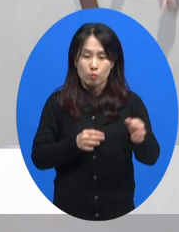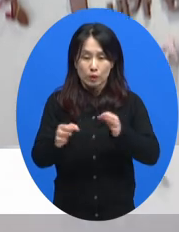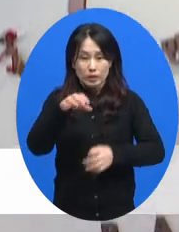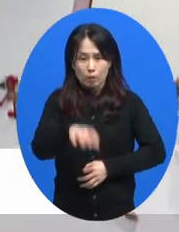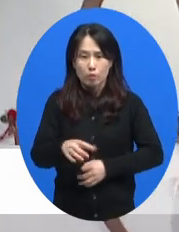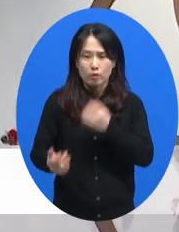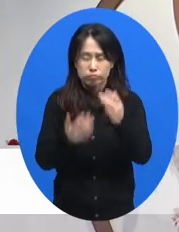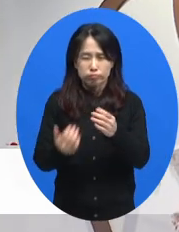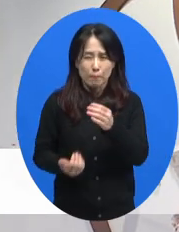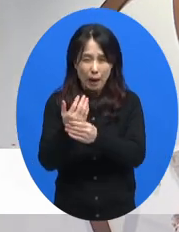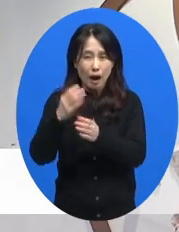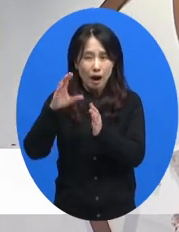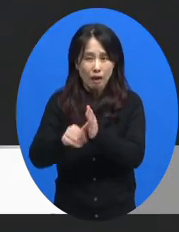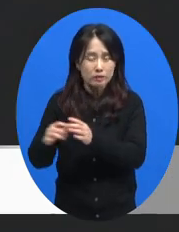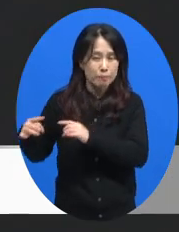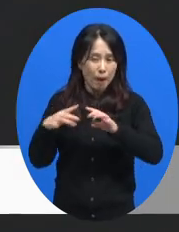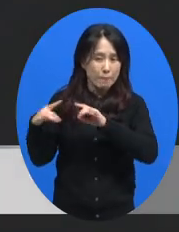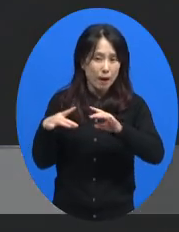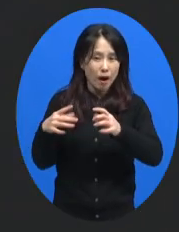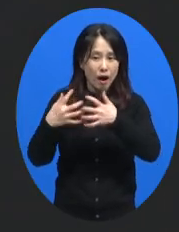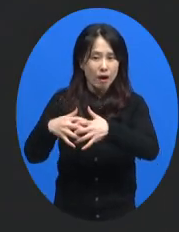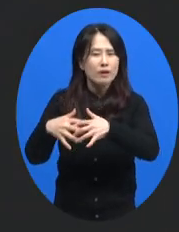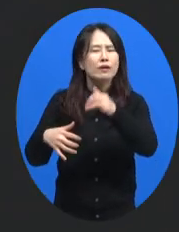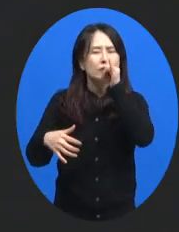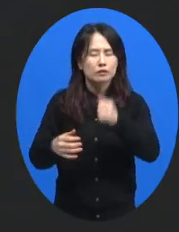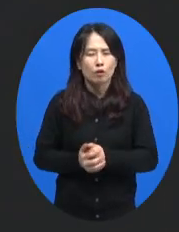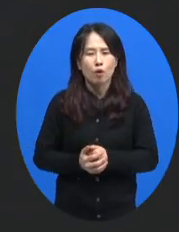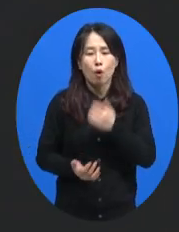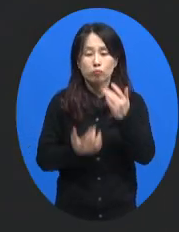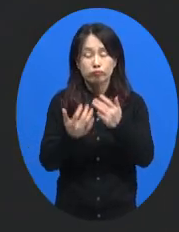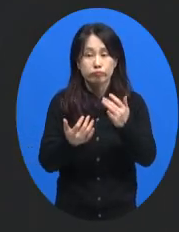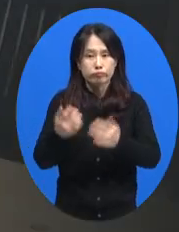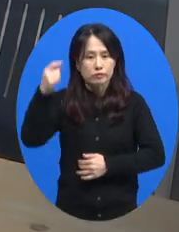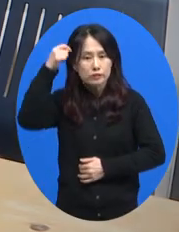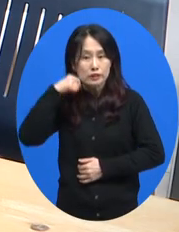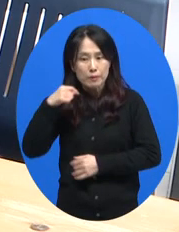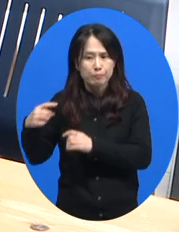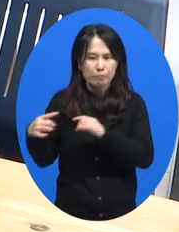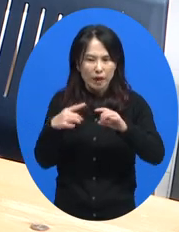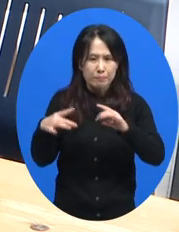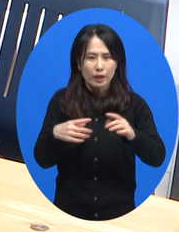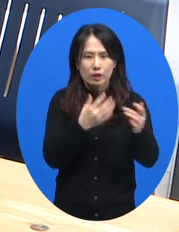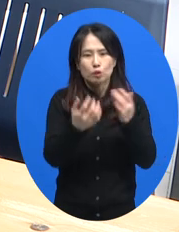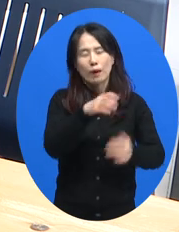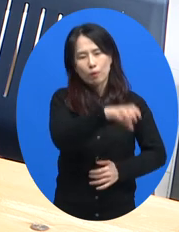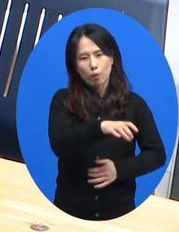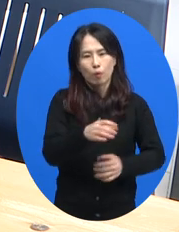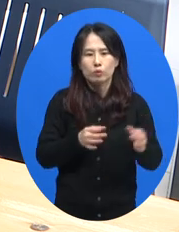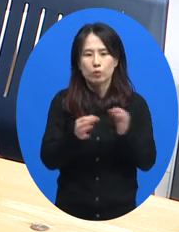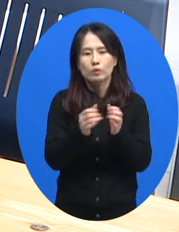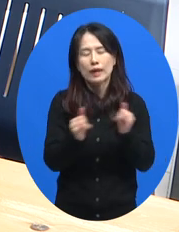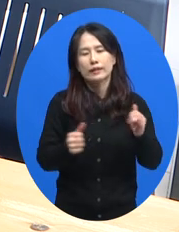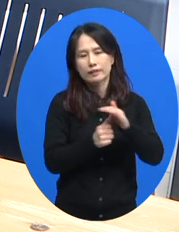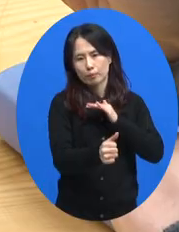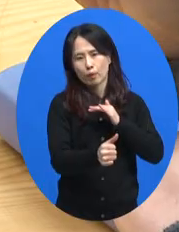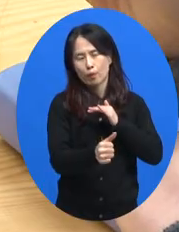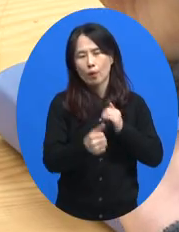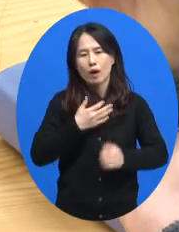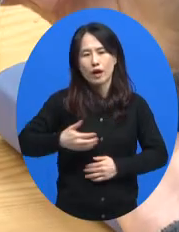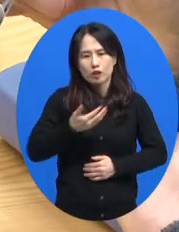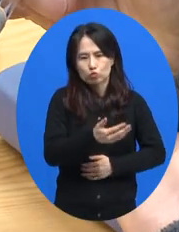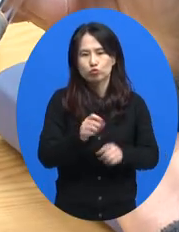화재 알림시설을 설치했습니다. 불꽃이나 온도 연기를 자동으로 감지해 즉각 소방서와 상인회장, 점포주에게